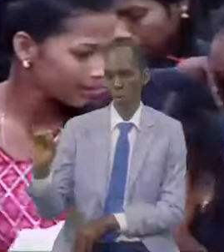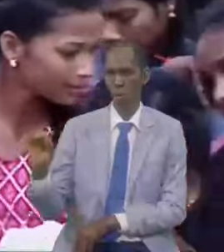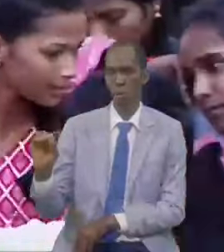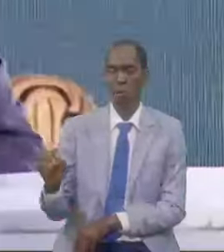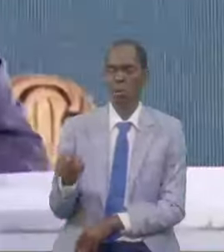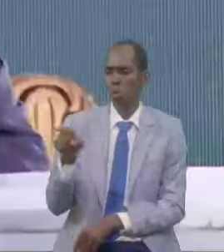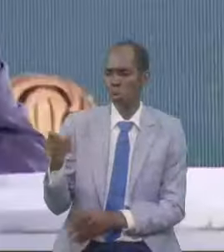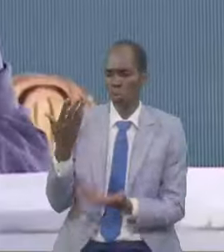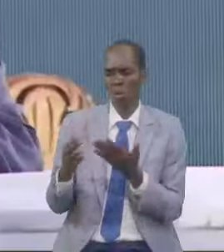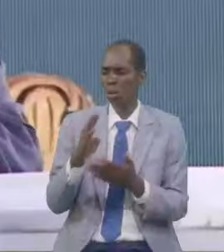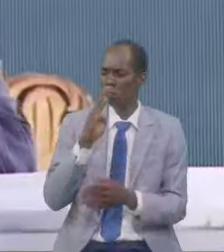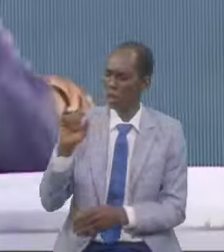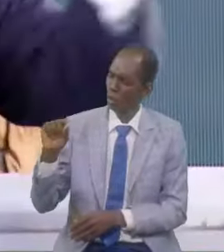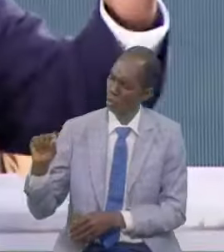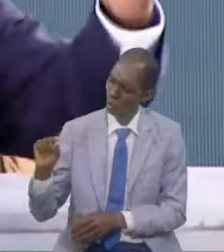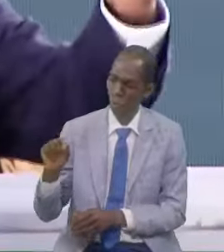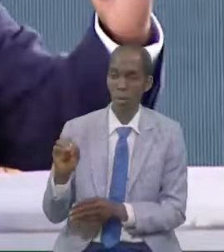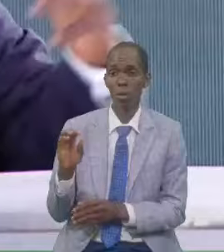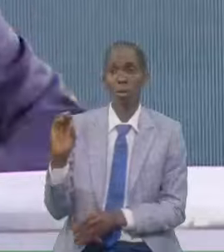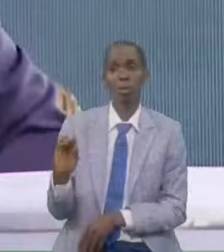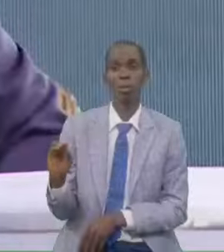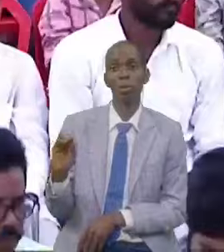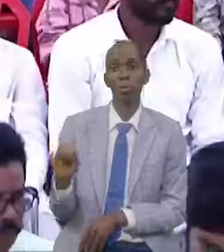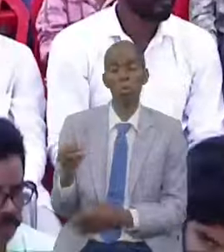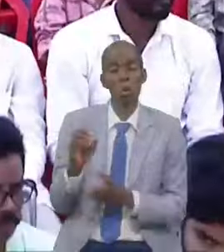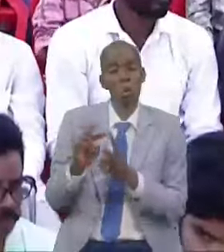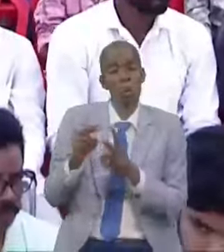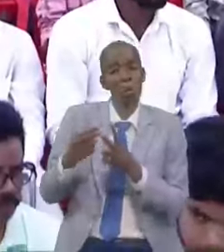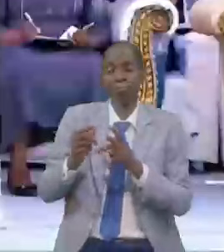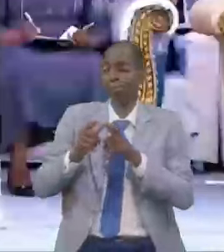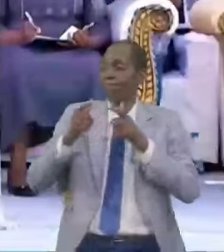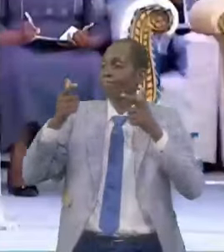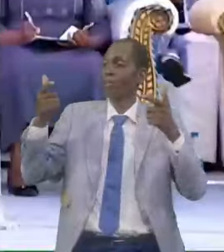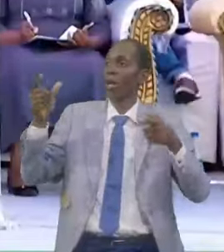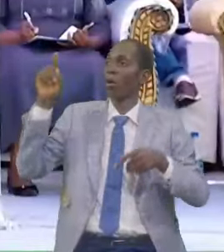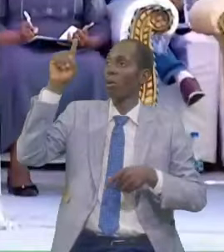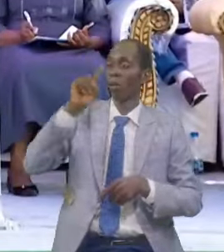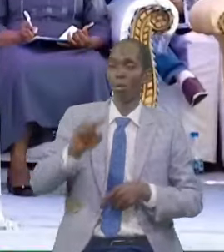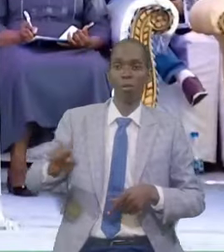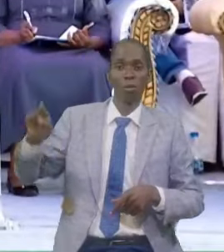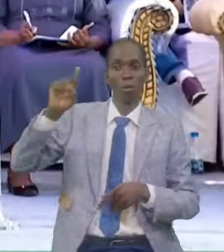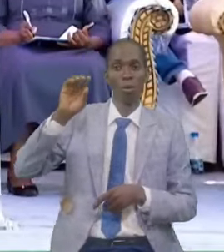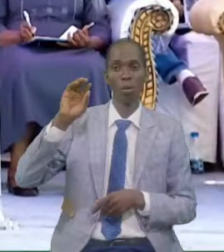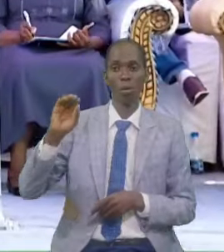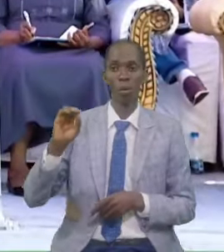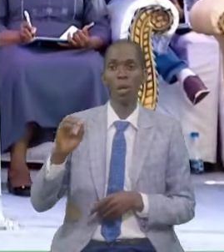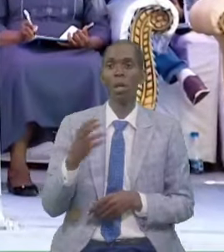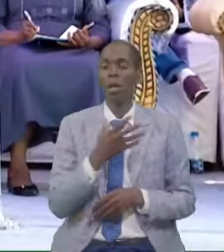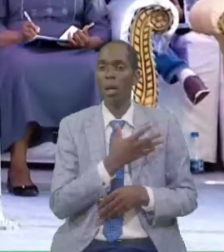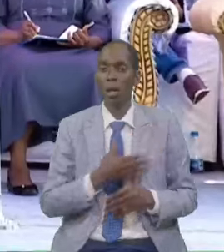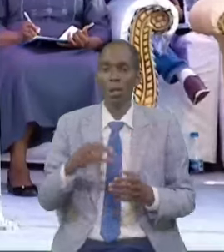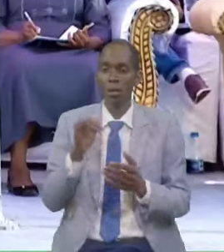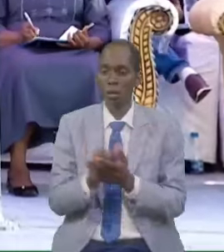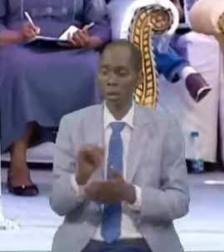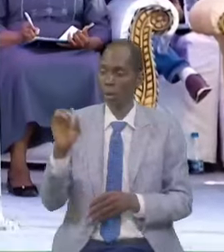zero, అంటే అక్షరాల సున్నా. A big zero, పెద్ద సున్నా. And the zero might occupy the whole page, ఈ